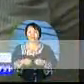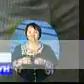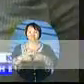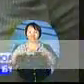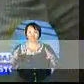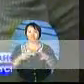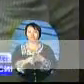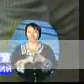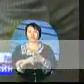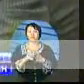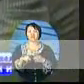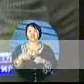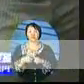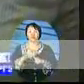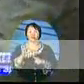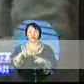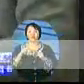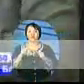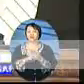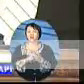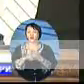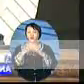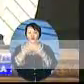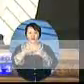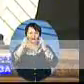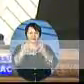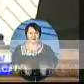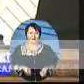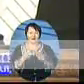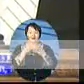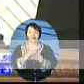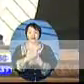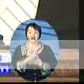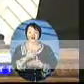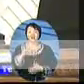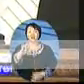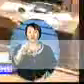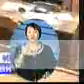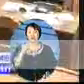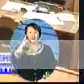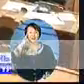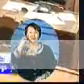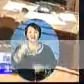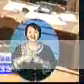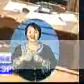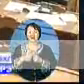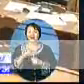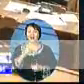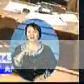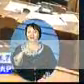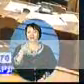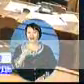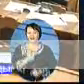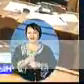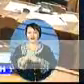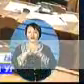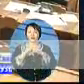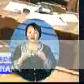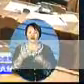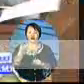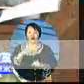хурал шийдвэрээ гаргаад байна. Харин гишүүн инкватын хувьд эрчим хүчний алдагдлыг бууруулахад л гол нь анхаарах шаардлагатай гэсэн байр сууриа